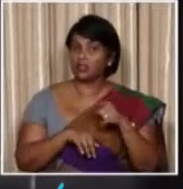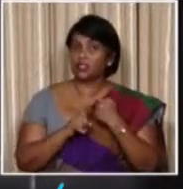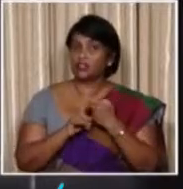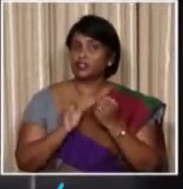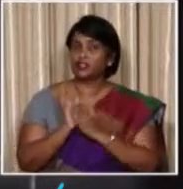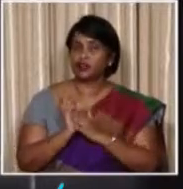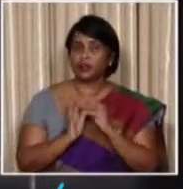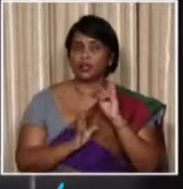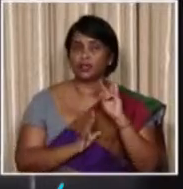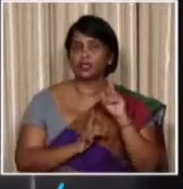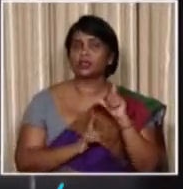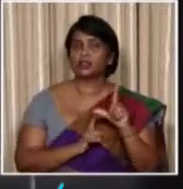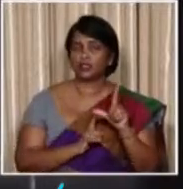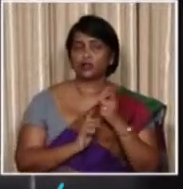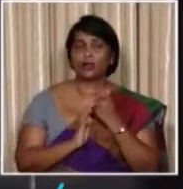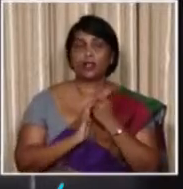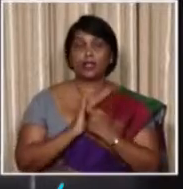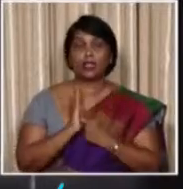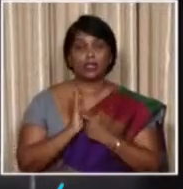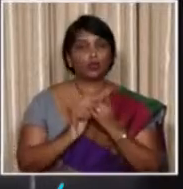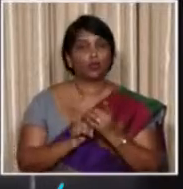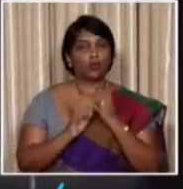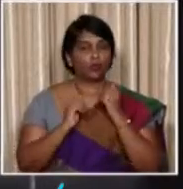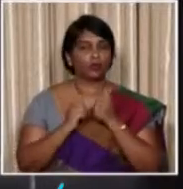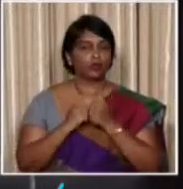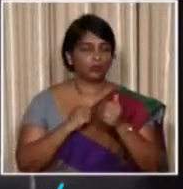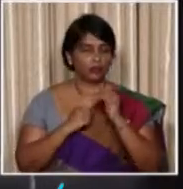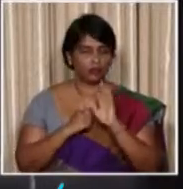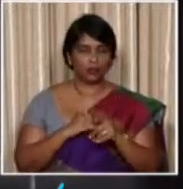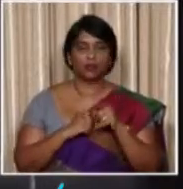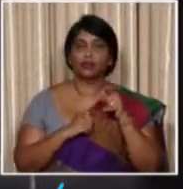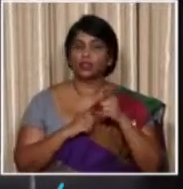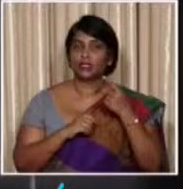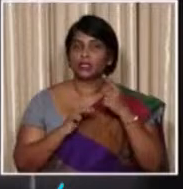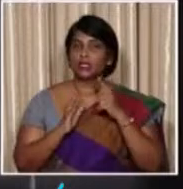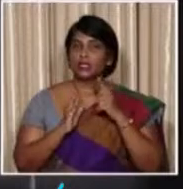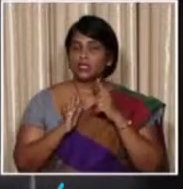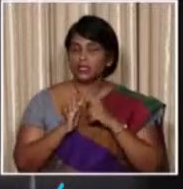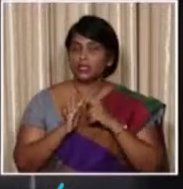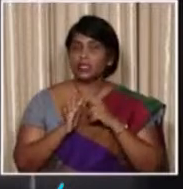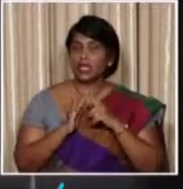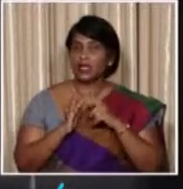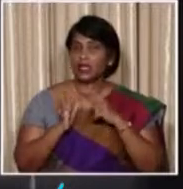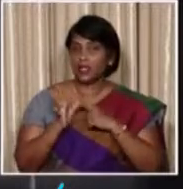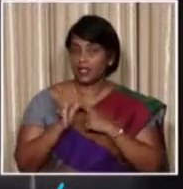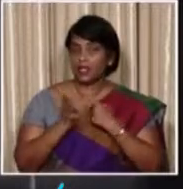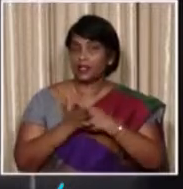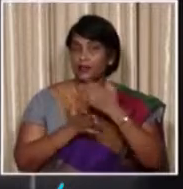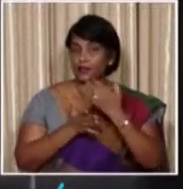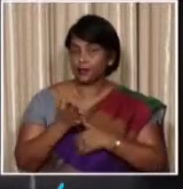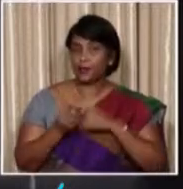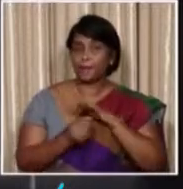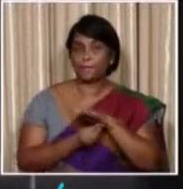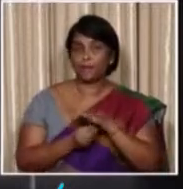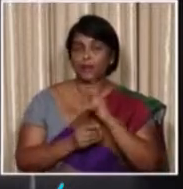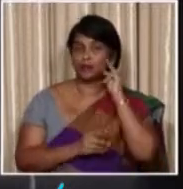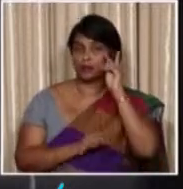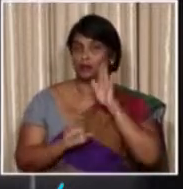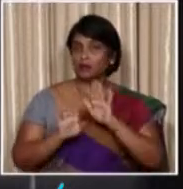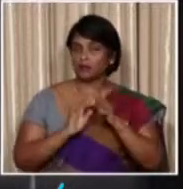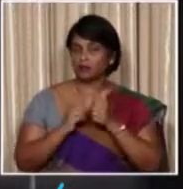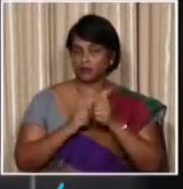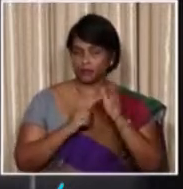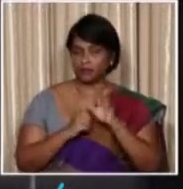kilometer 37k tamai neetiya anukoola awasara thuwa kapala thiyena. Iya iya report saadi aragena parisara kalpana karana wartha adi